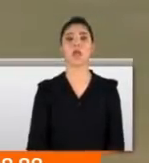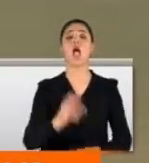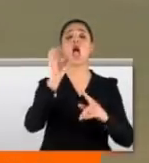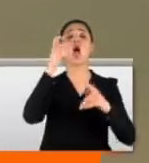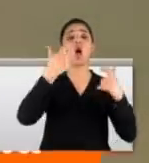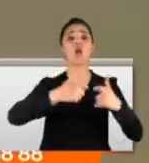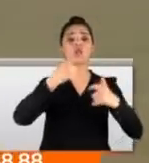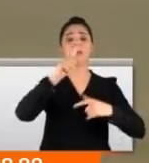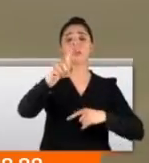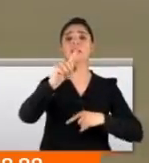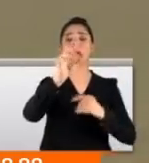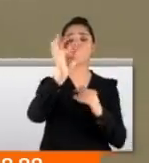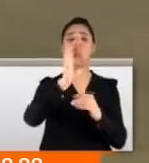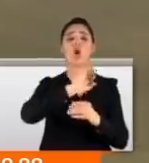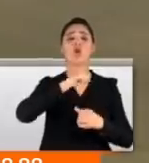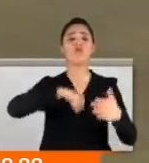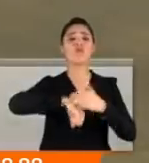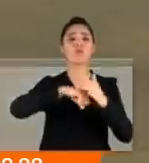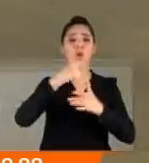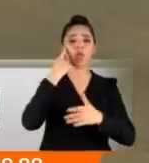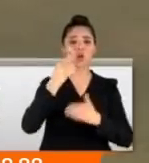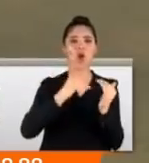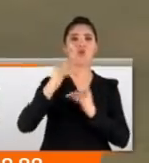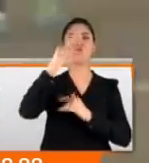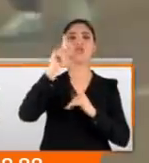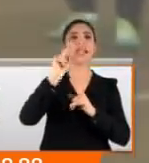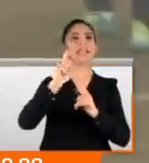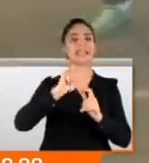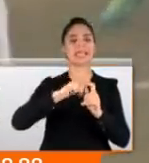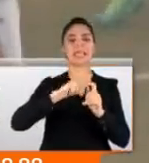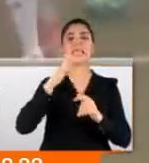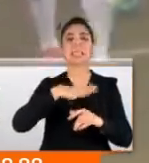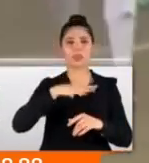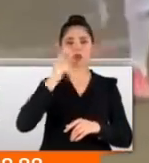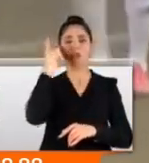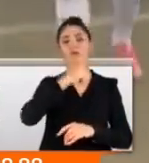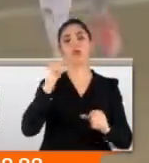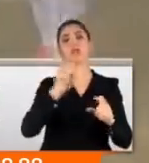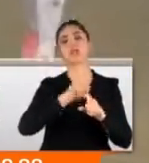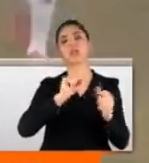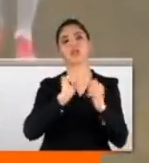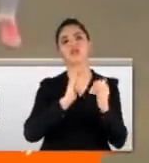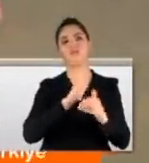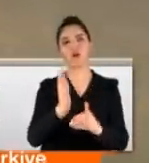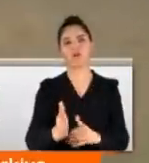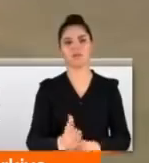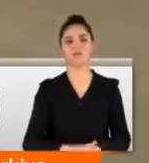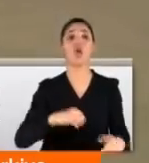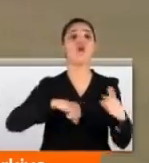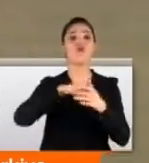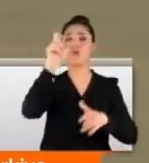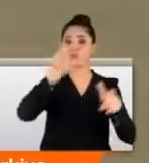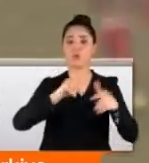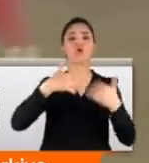Özbekistan Pro Ligi'nde bir üst lige çıkma mücadelesi gergin geçiyordu. Gereği yok. Halk. Futbolcular